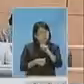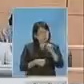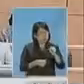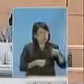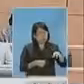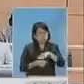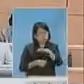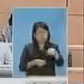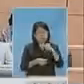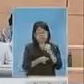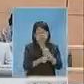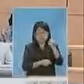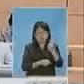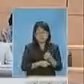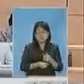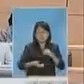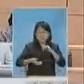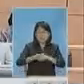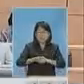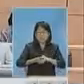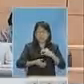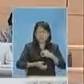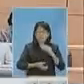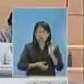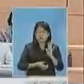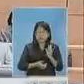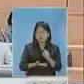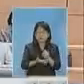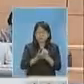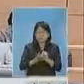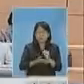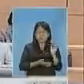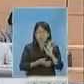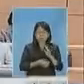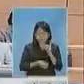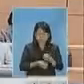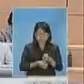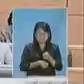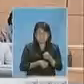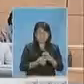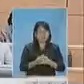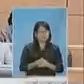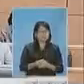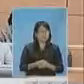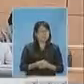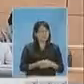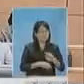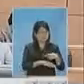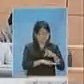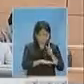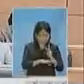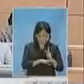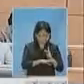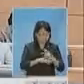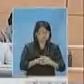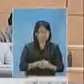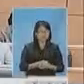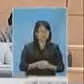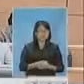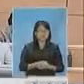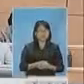เนี่ยจะไม่ร่วมกันไม่ช่วยกันกันจริงๆเหรอครับท่านประธานที่เคารพ